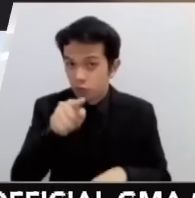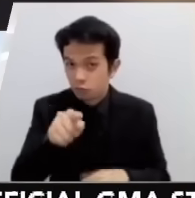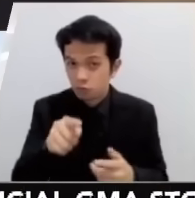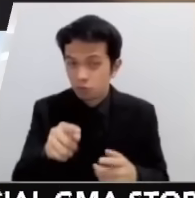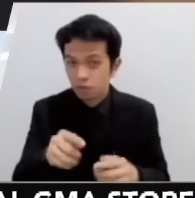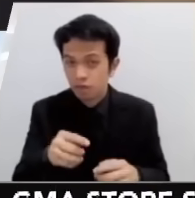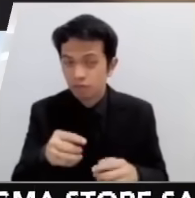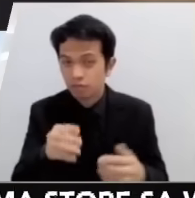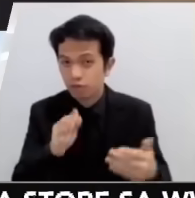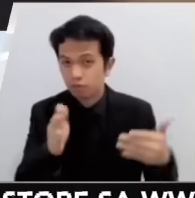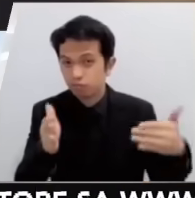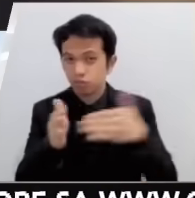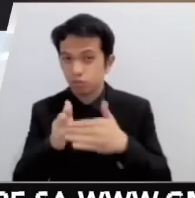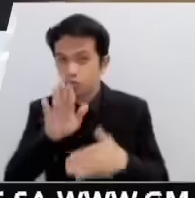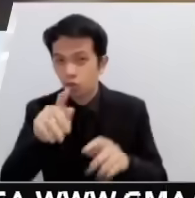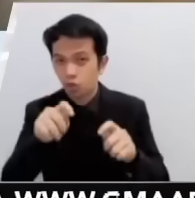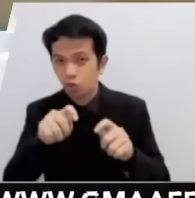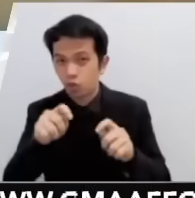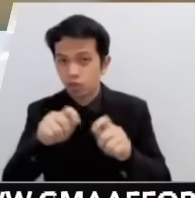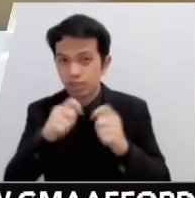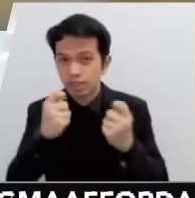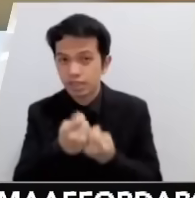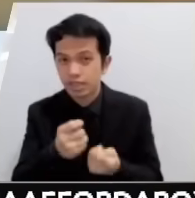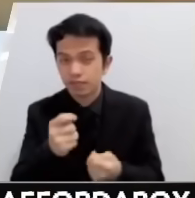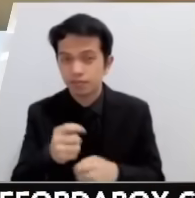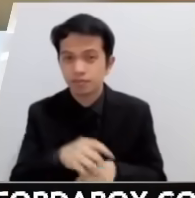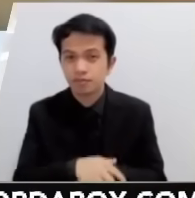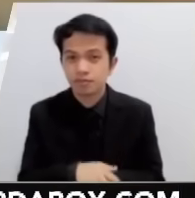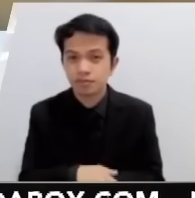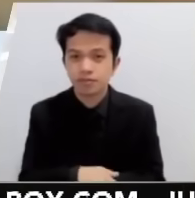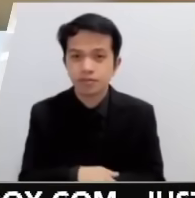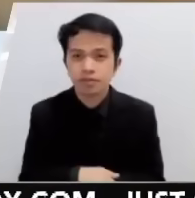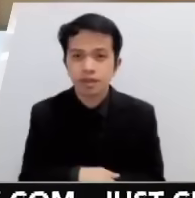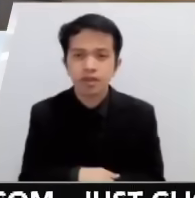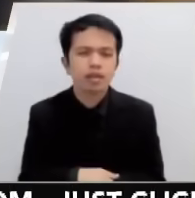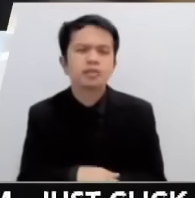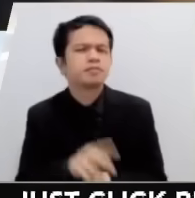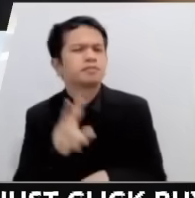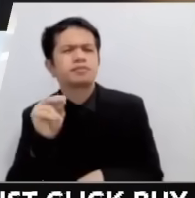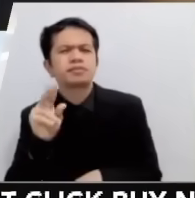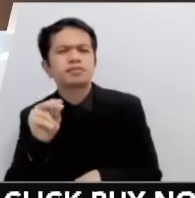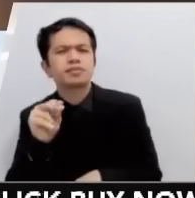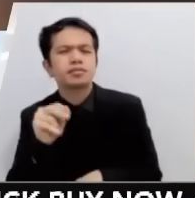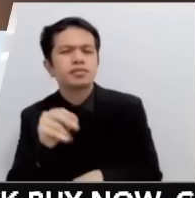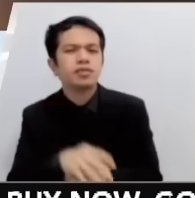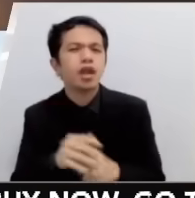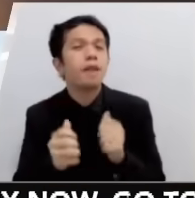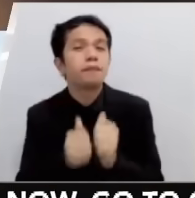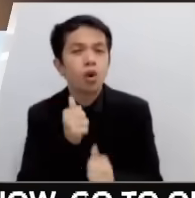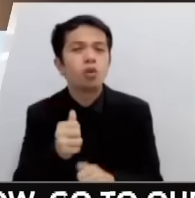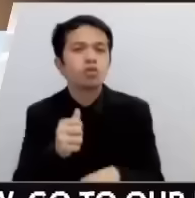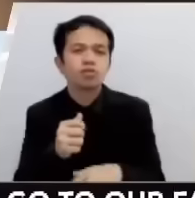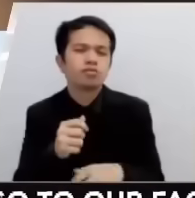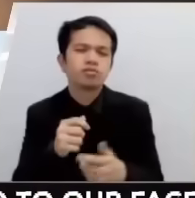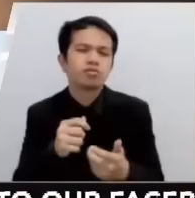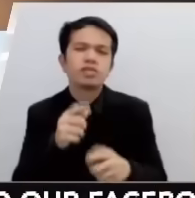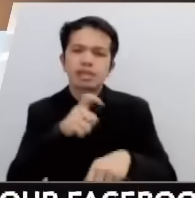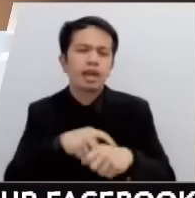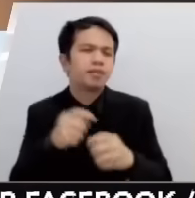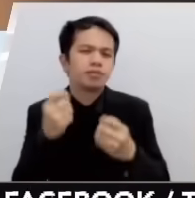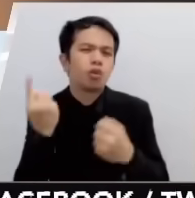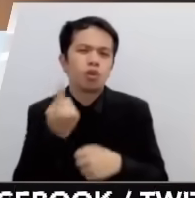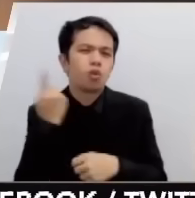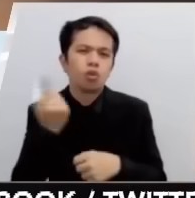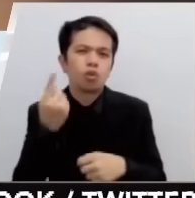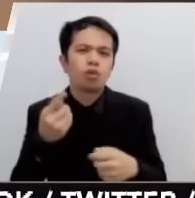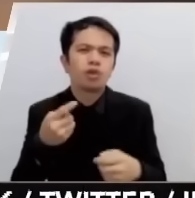inyong mga tauhan sa isang raid na ginawa po ninyo ah Hindi po ah halos lagi naman po nababastos naman po kami nagkataon lang ng